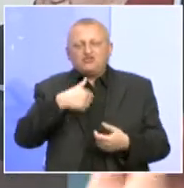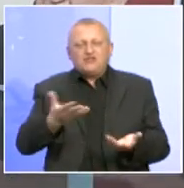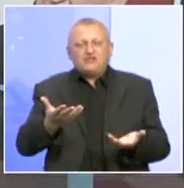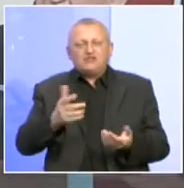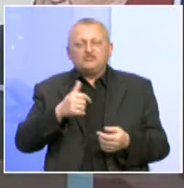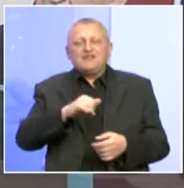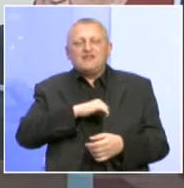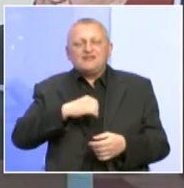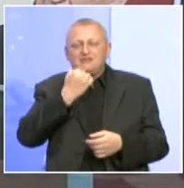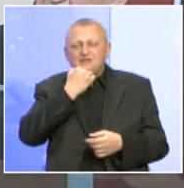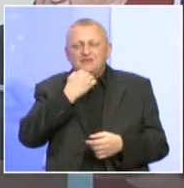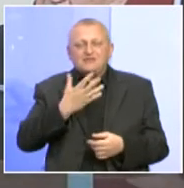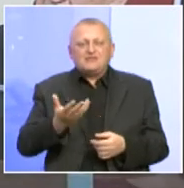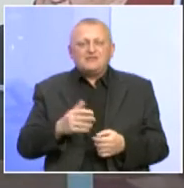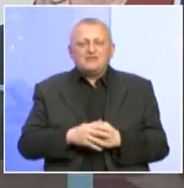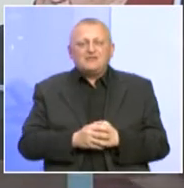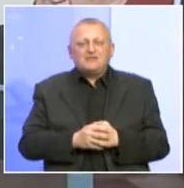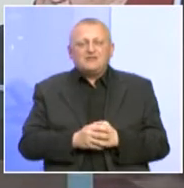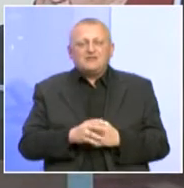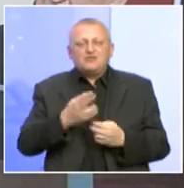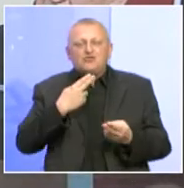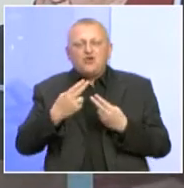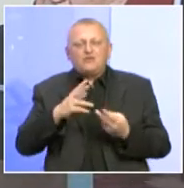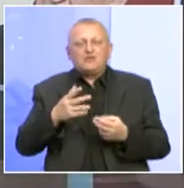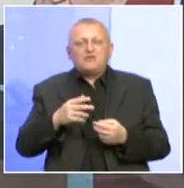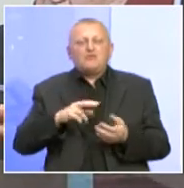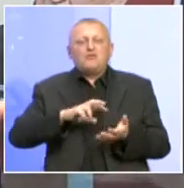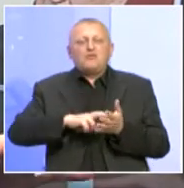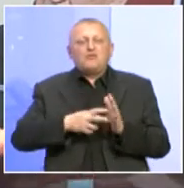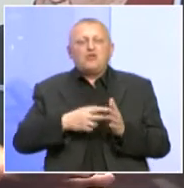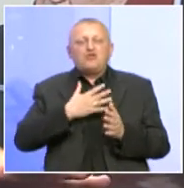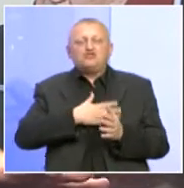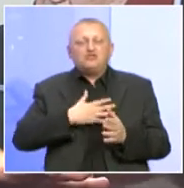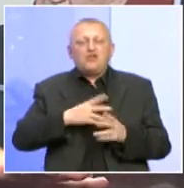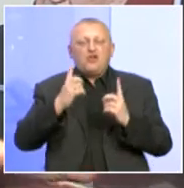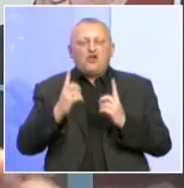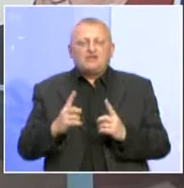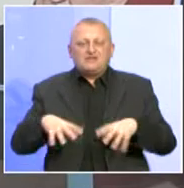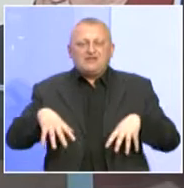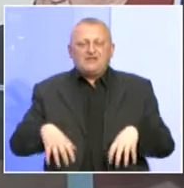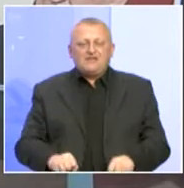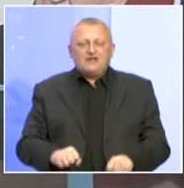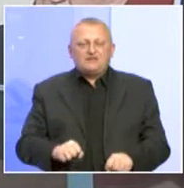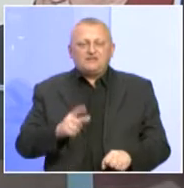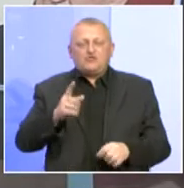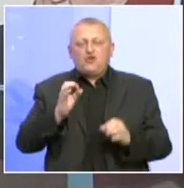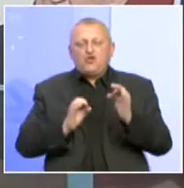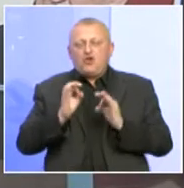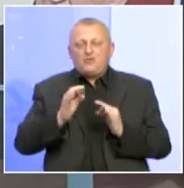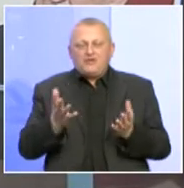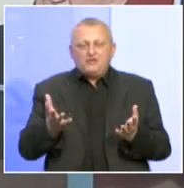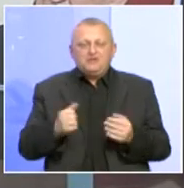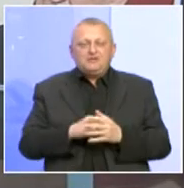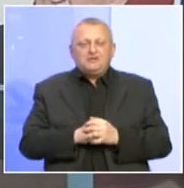li to interesi privatni? No, političari, da nema dogovora i konsenzusa. Političari žele ostati na vlasti, da. To je, mislim, normalno.